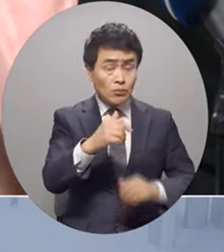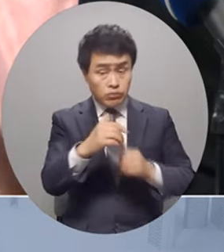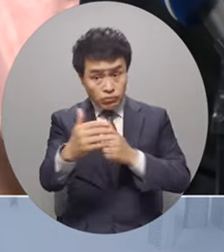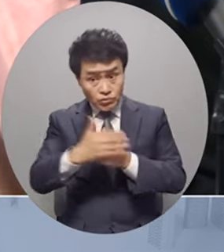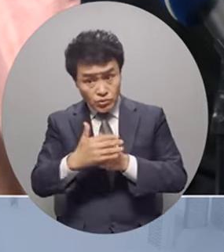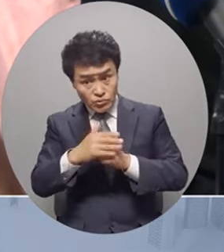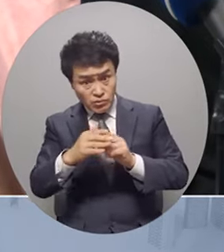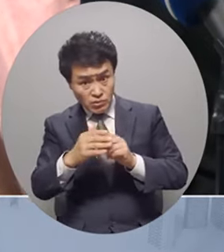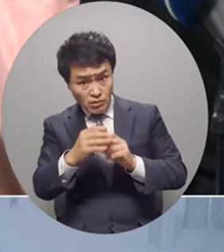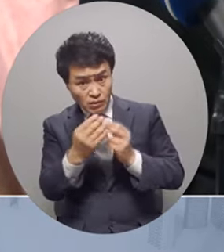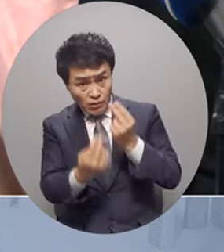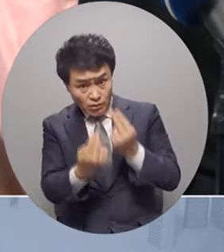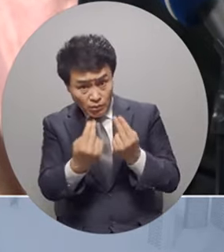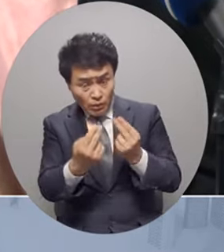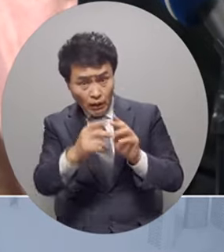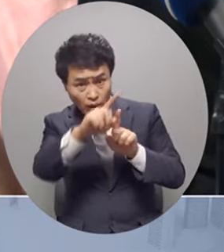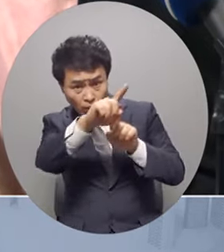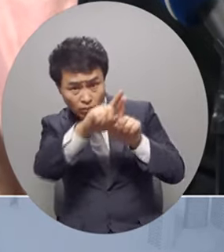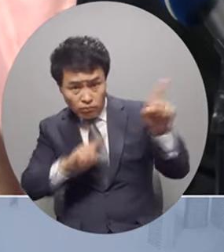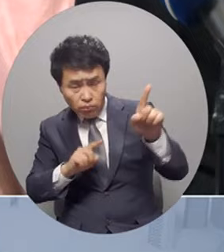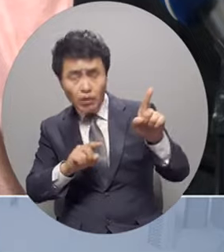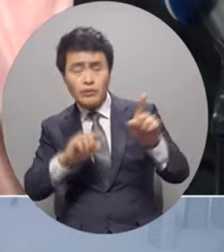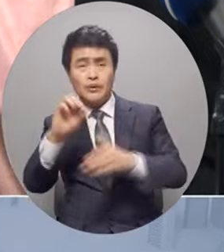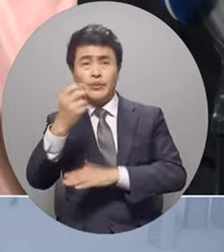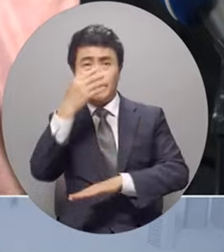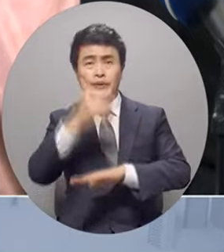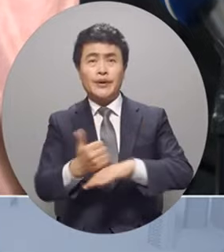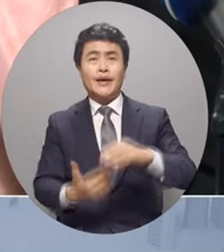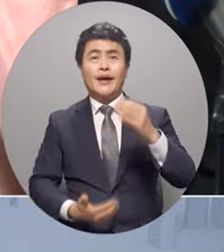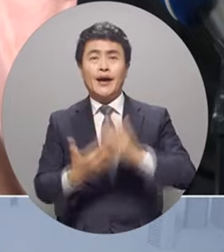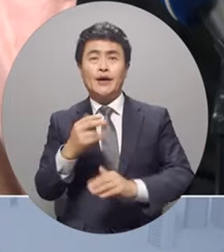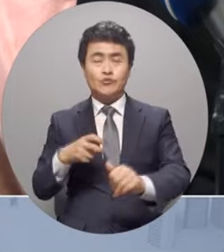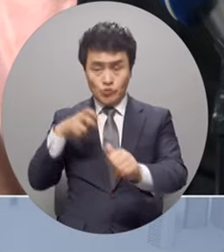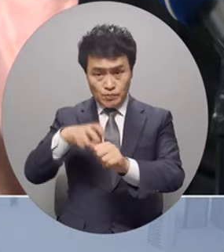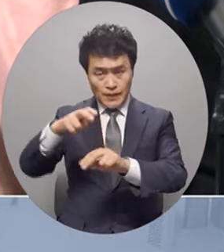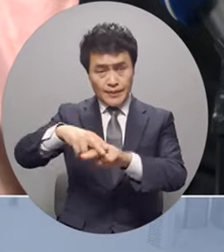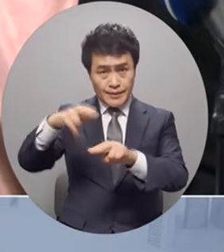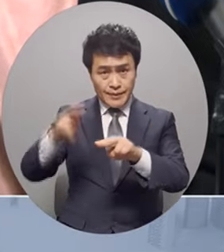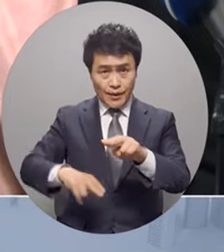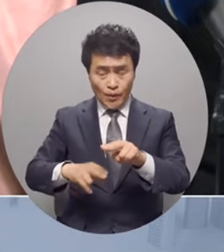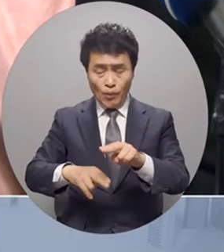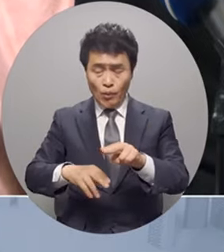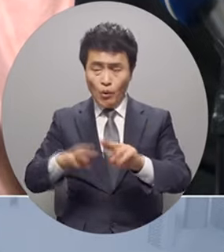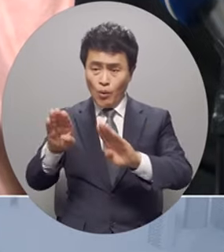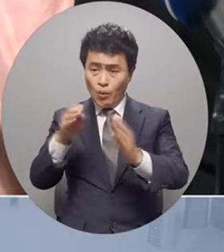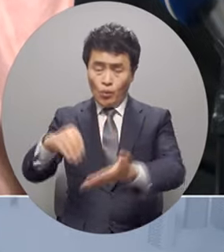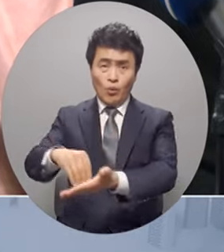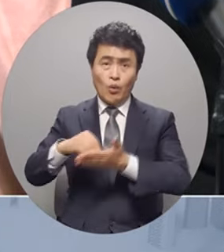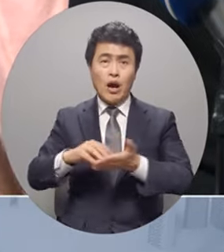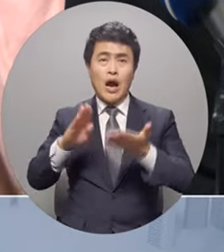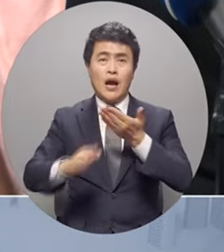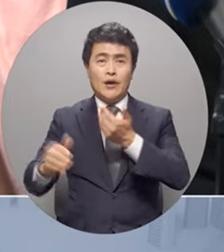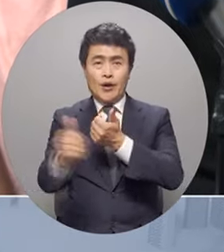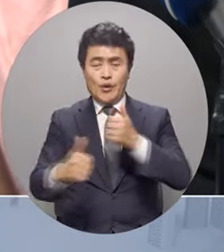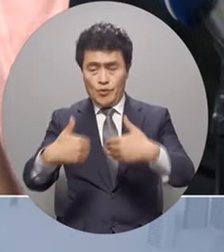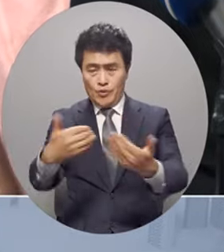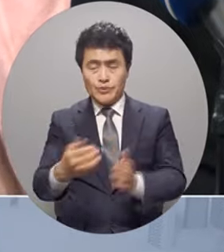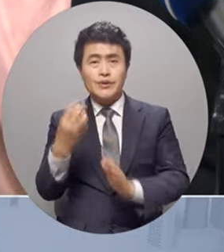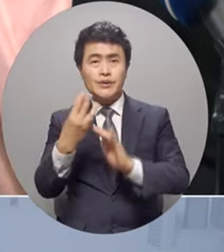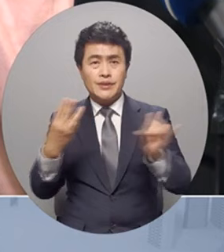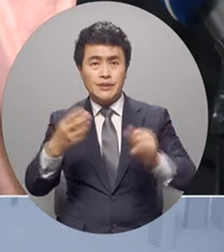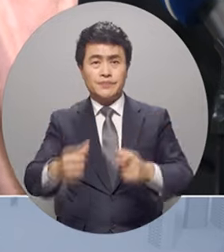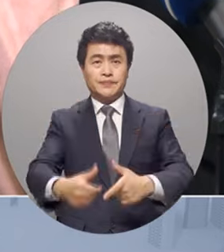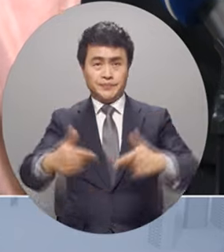더 커졌다는 여론 조사는 이미 나와 있고요. 후보 사퇴하라 공개 요구한 민주당 하원 의원도 3명으로